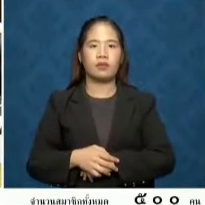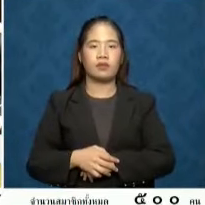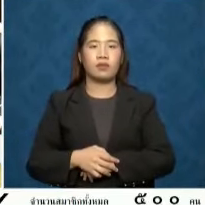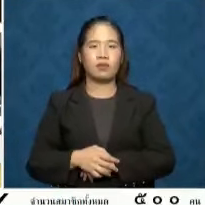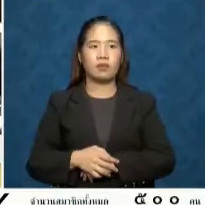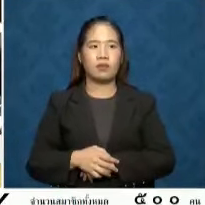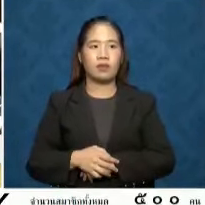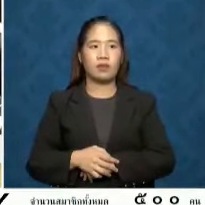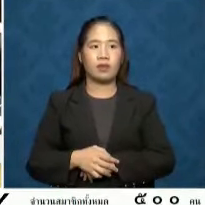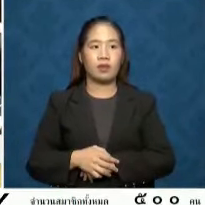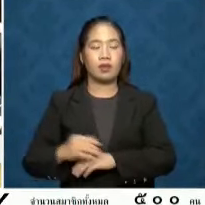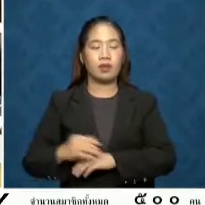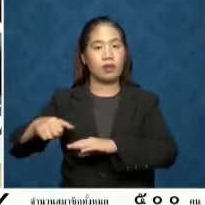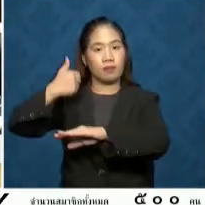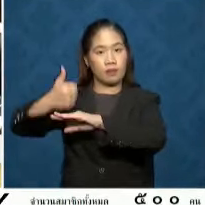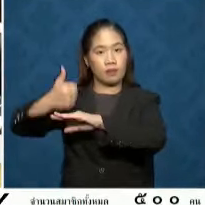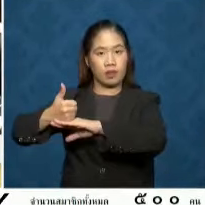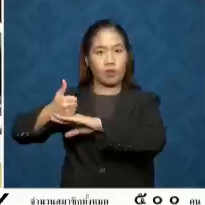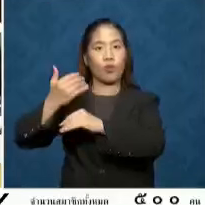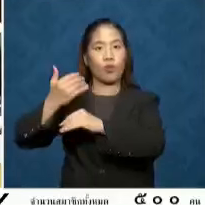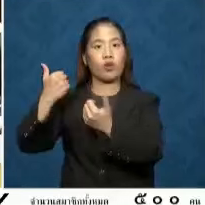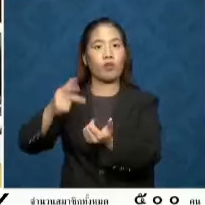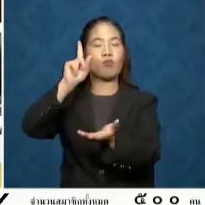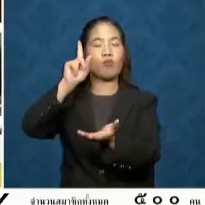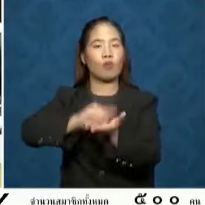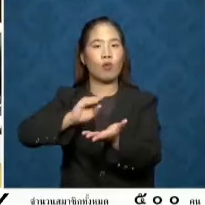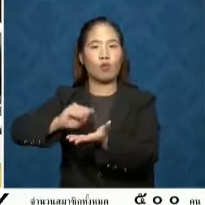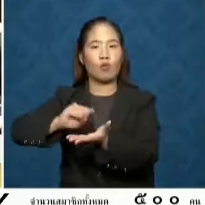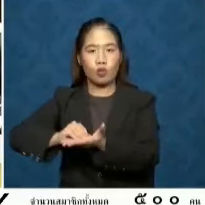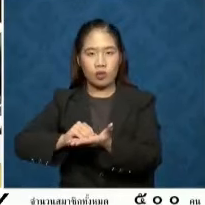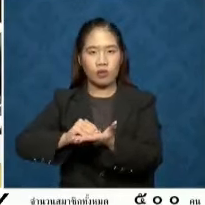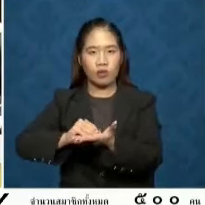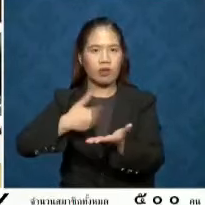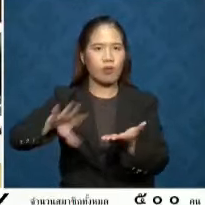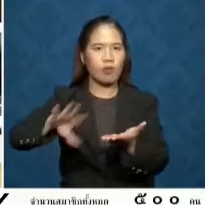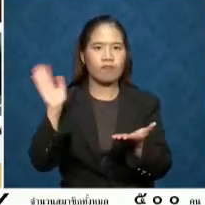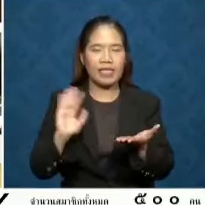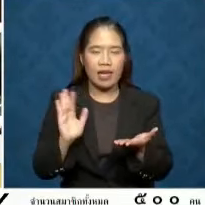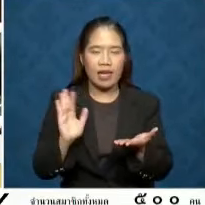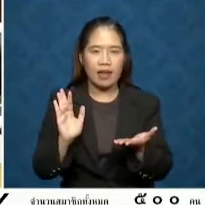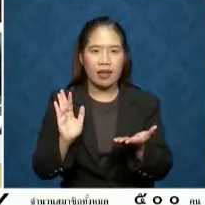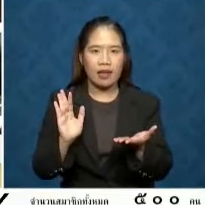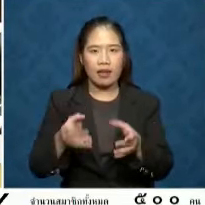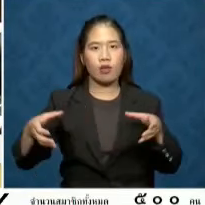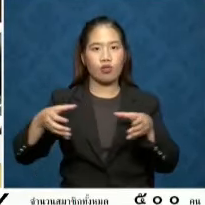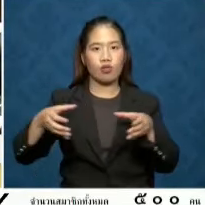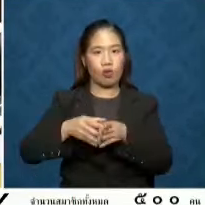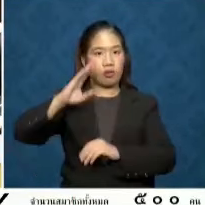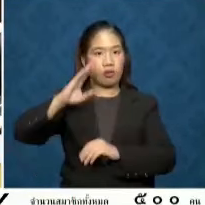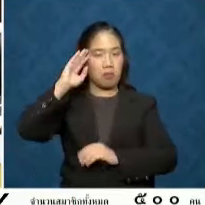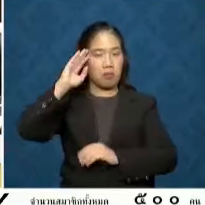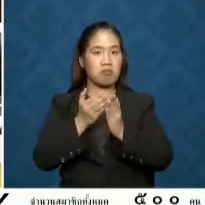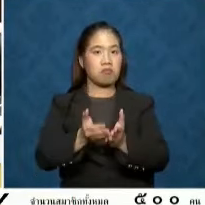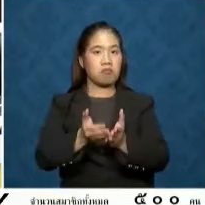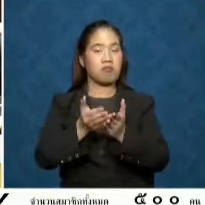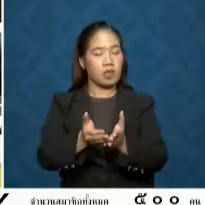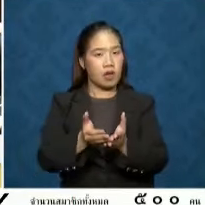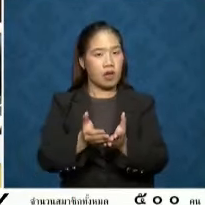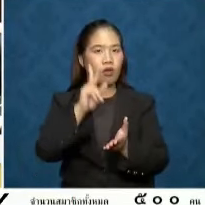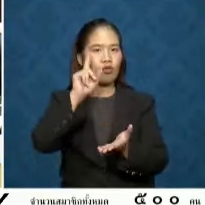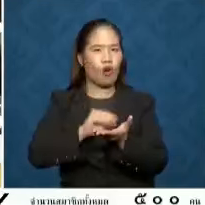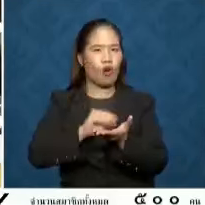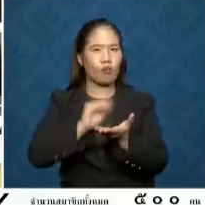ท่านรัฐมนตรีครับวันนี้ผมได้รวบรวมข้อมูลที่ถึงแม้มันจะไม่ใช่ทั้งหมดครับแต่ว่าเพราะว่ากองทัพเรือเดี๋ยวปิดบังข้อมูลไว้เยอะมากแต่มัน